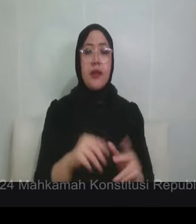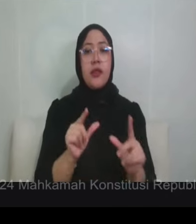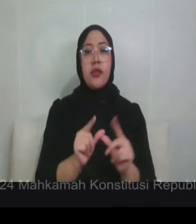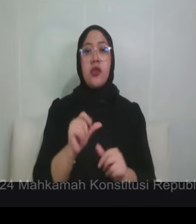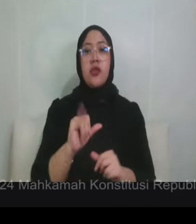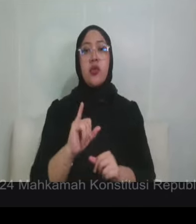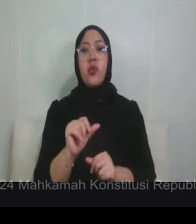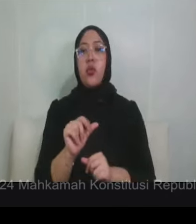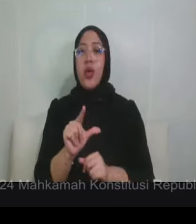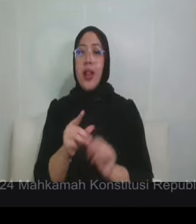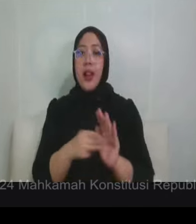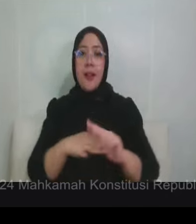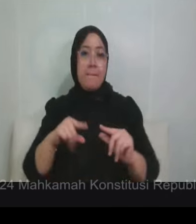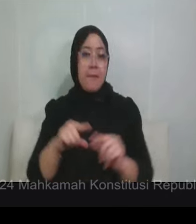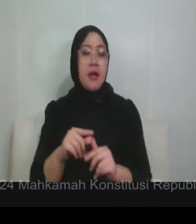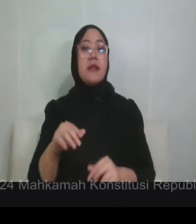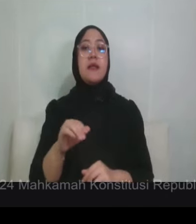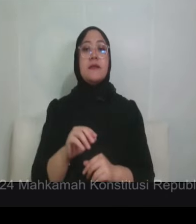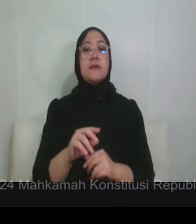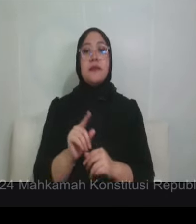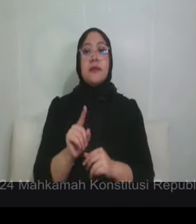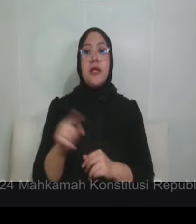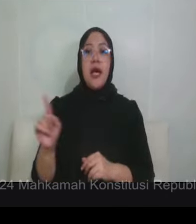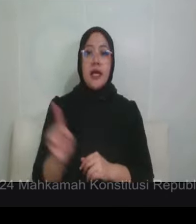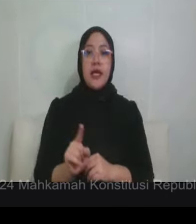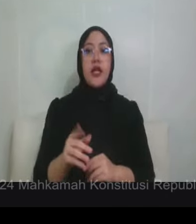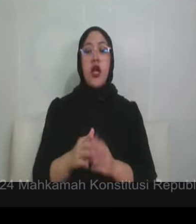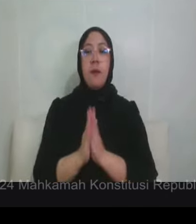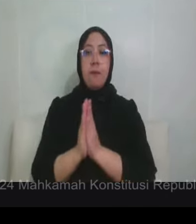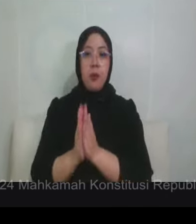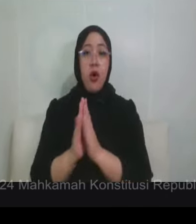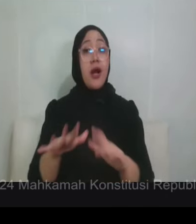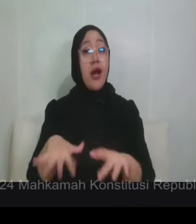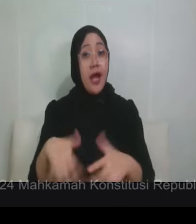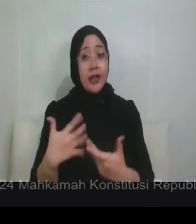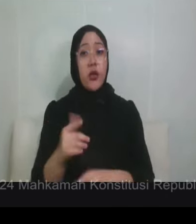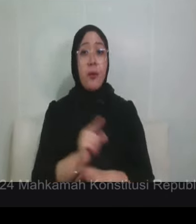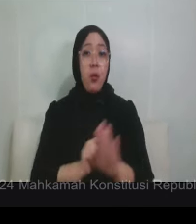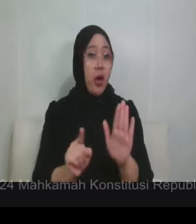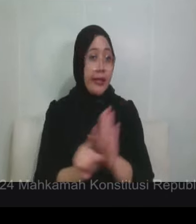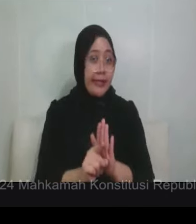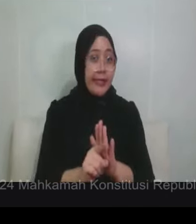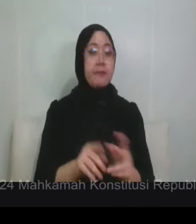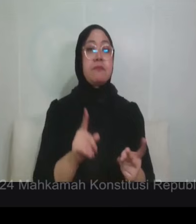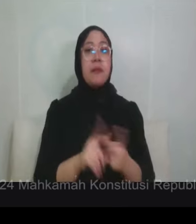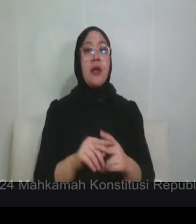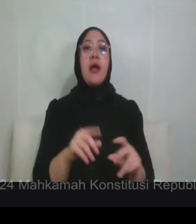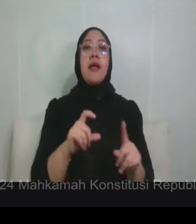panitra pengganti dengan dihadiri oleh para pemohon dan atau kuasanya dewan